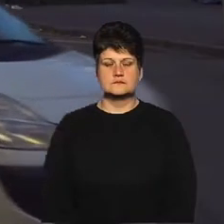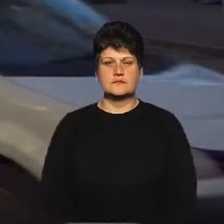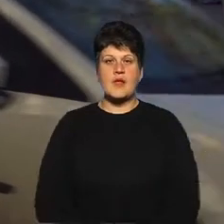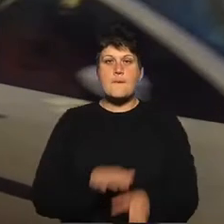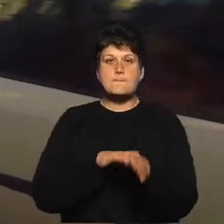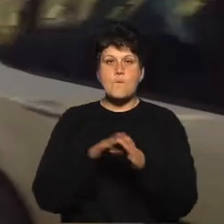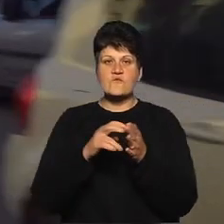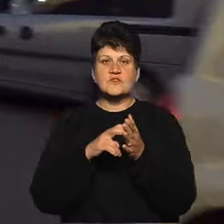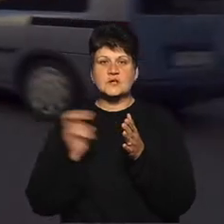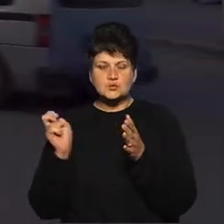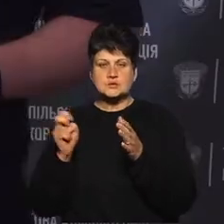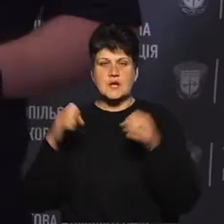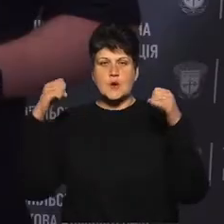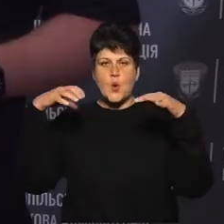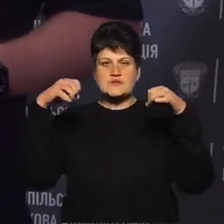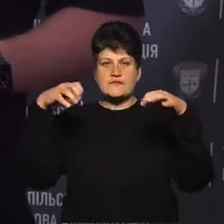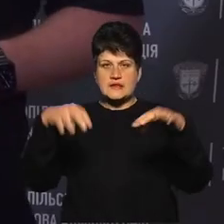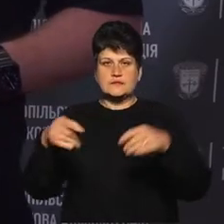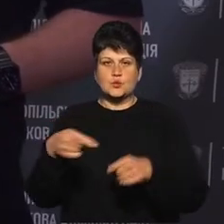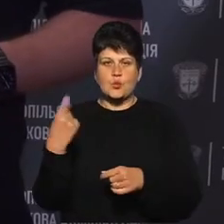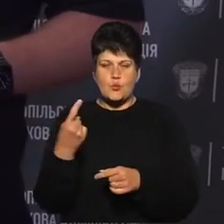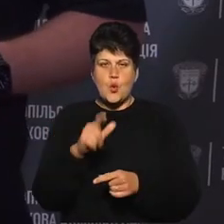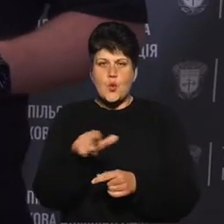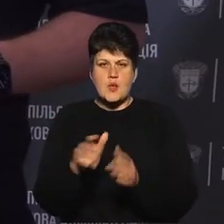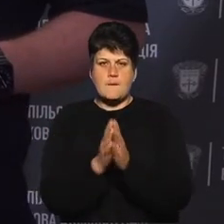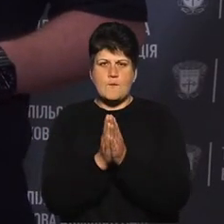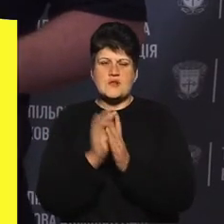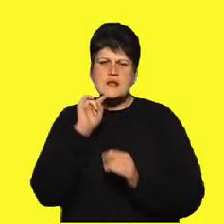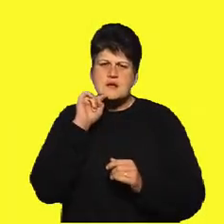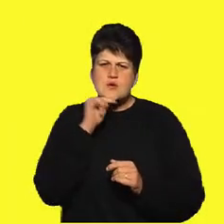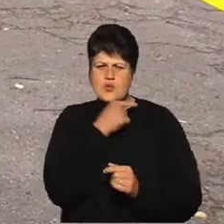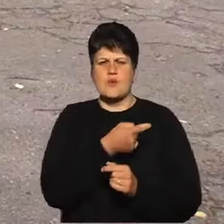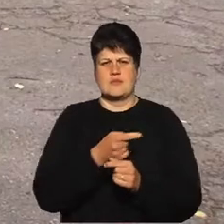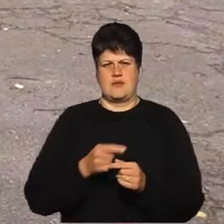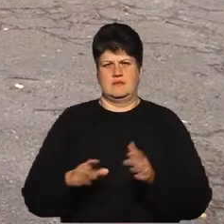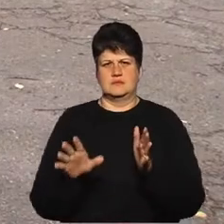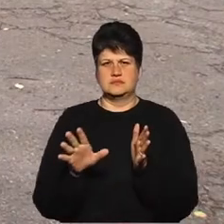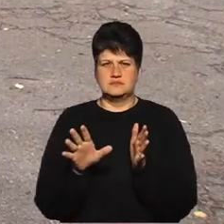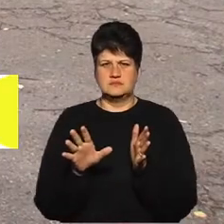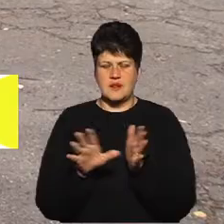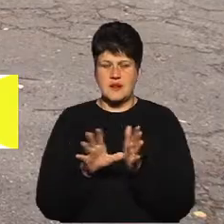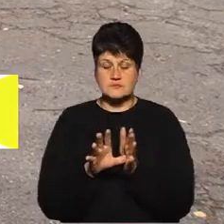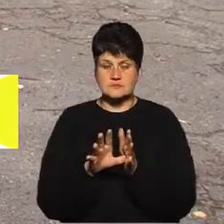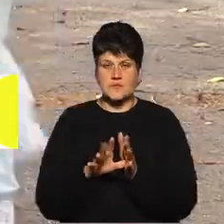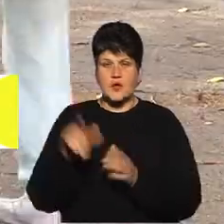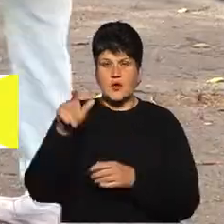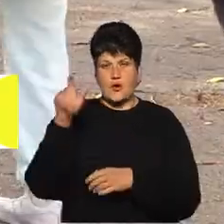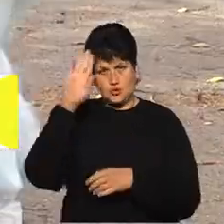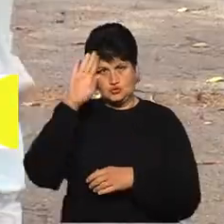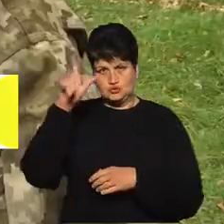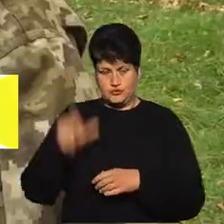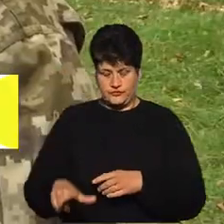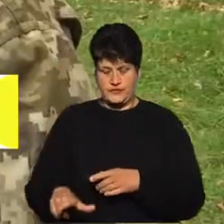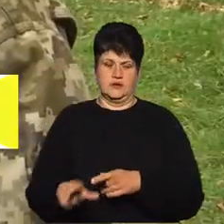Вулицю відключать зовнішнє освітлення на Тернопільщині. Людей просять економити електрику. Чоловік воює, а дружина виховує